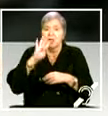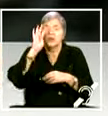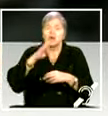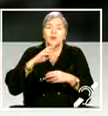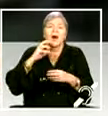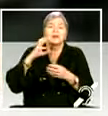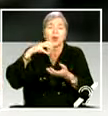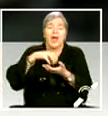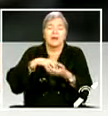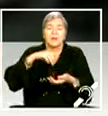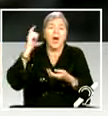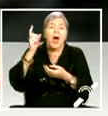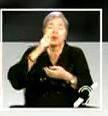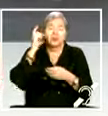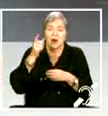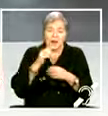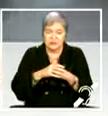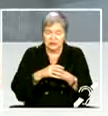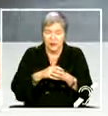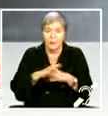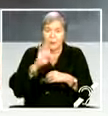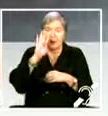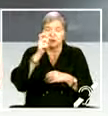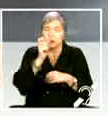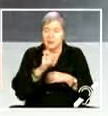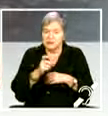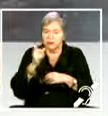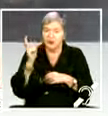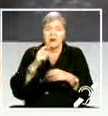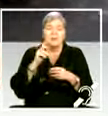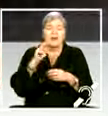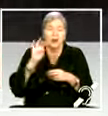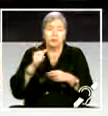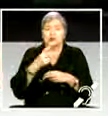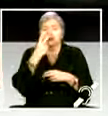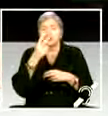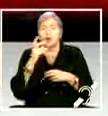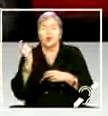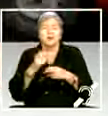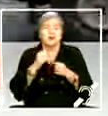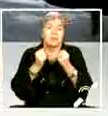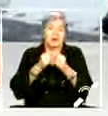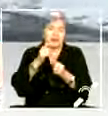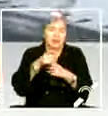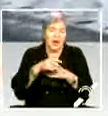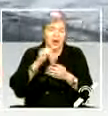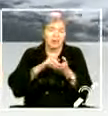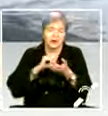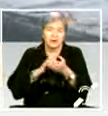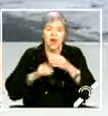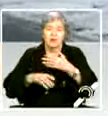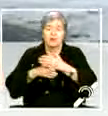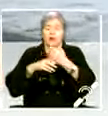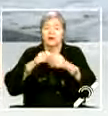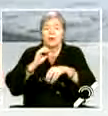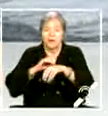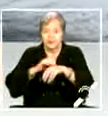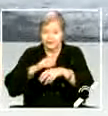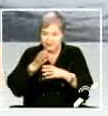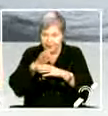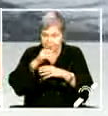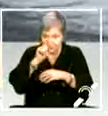ale serviciului de ambulanță județean. 4 persoane din microbus și 2 din auto utilitară au avut nevoie de îngrijiri medicale la fața